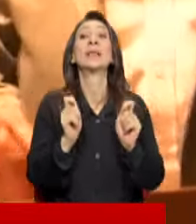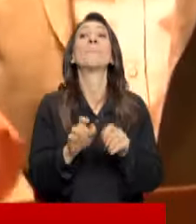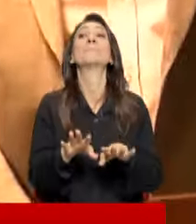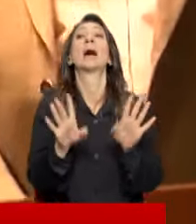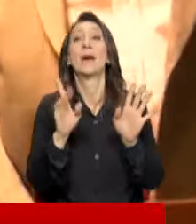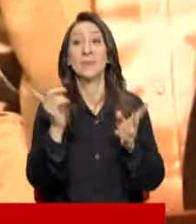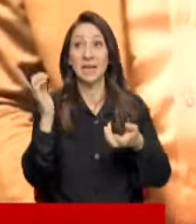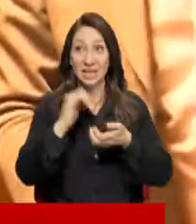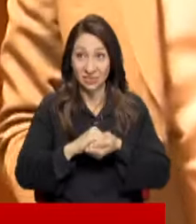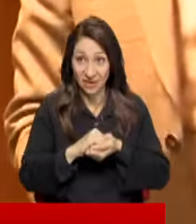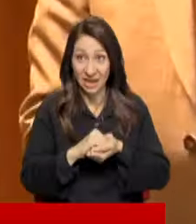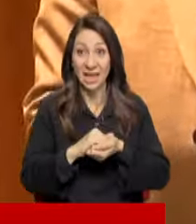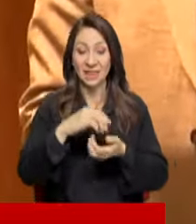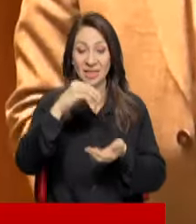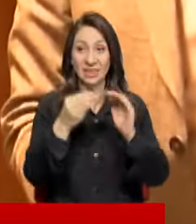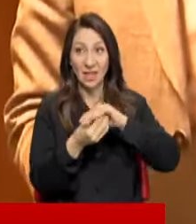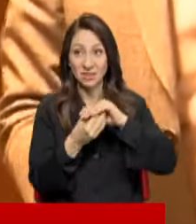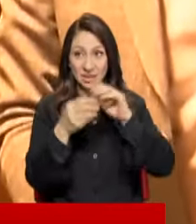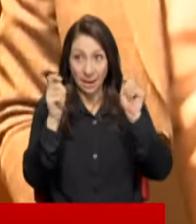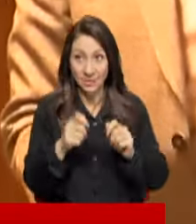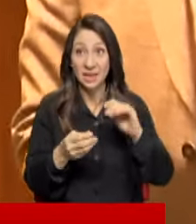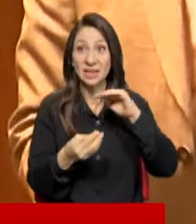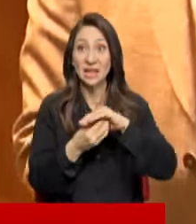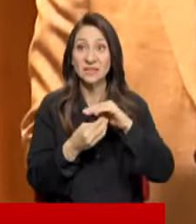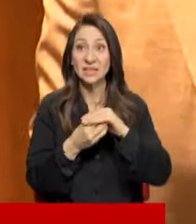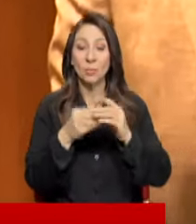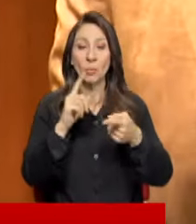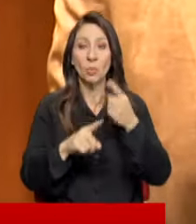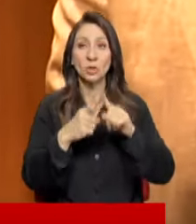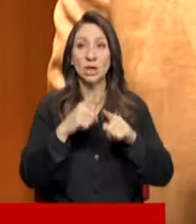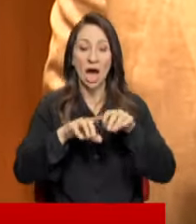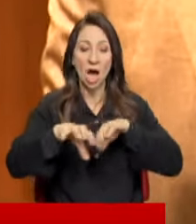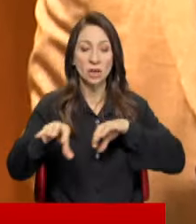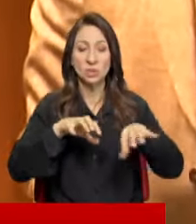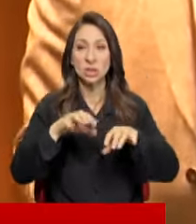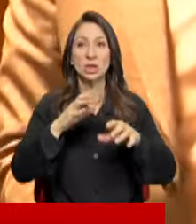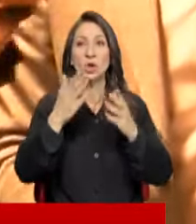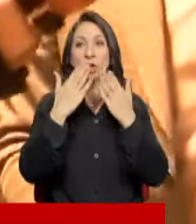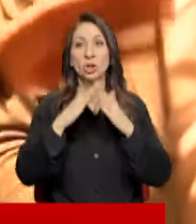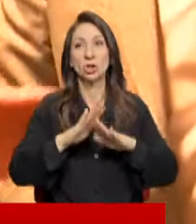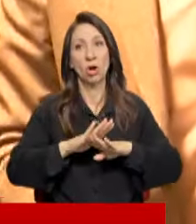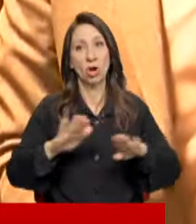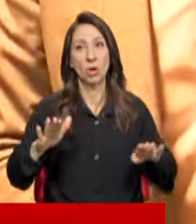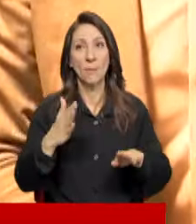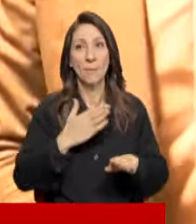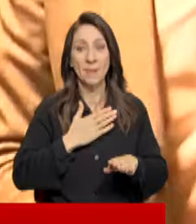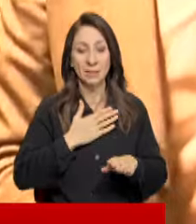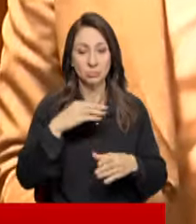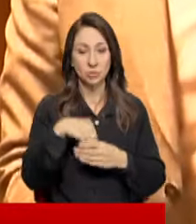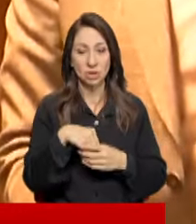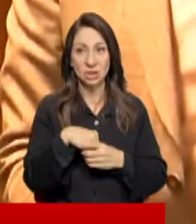gerçekleştirilemeyen bir ittifakı Nevşehir'de kurduk. Nevşehir'de siyaset ayrımcılığı, parti ayrımcılığı yok. Benim